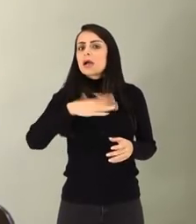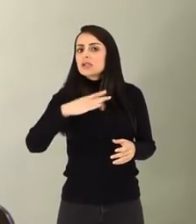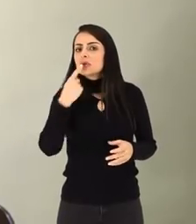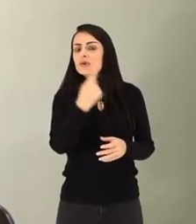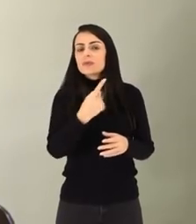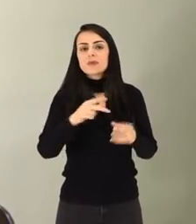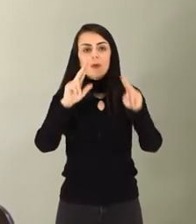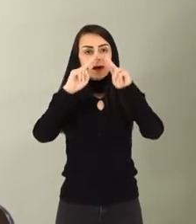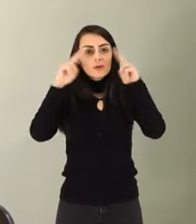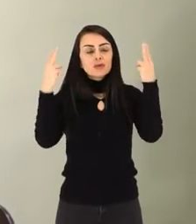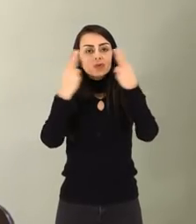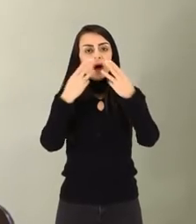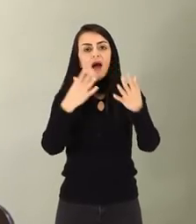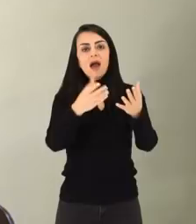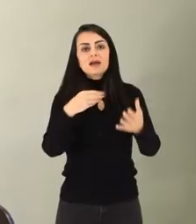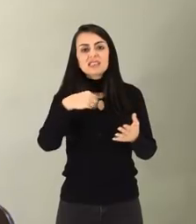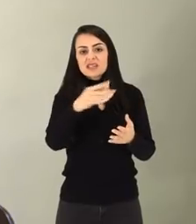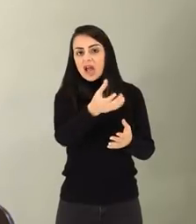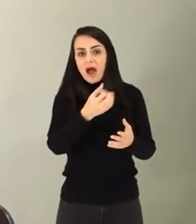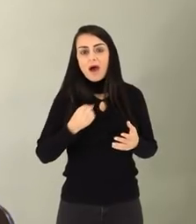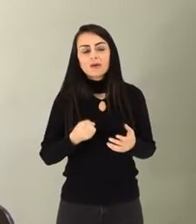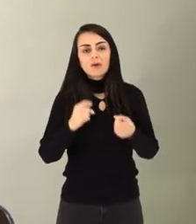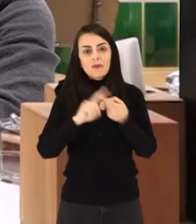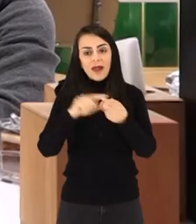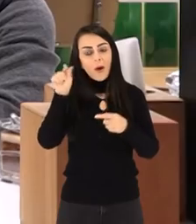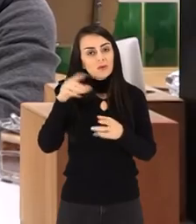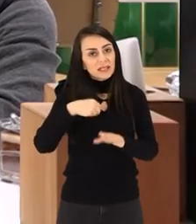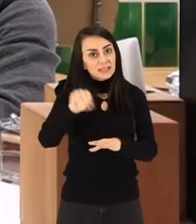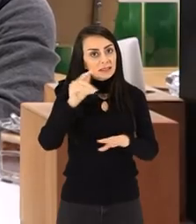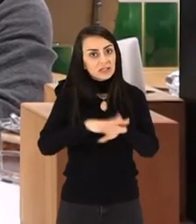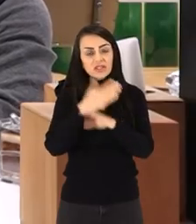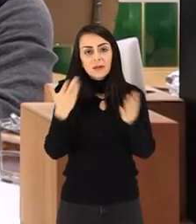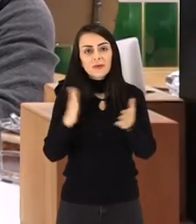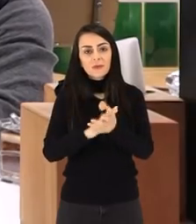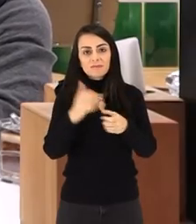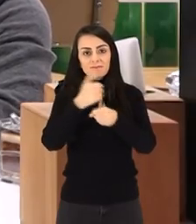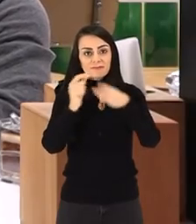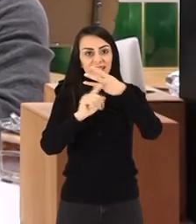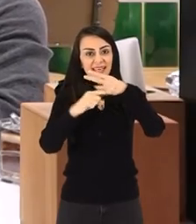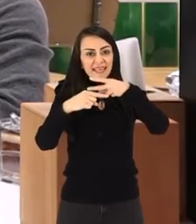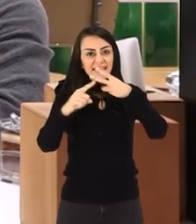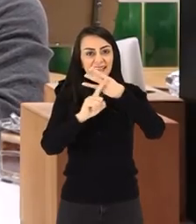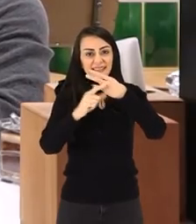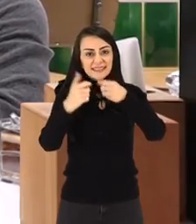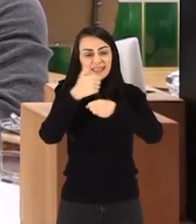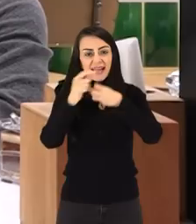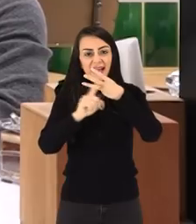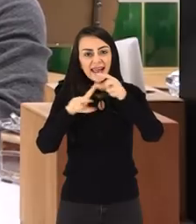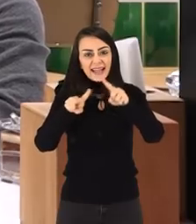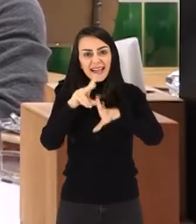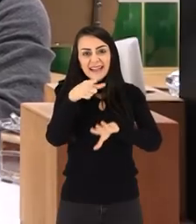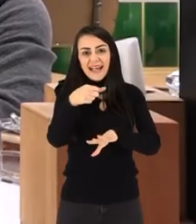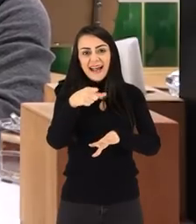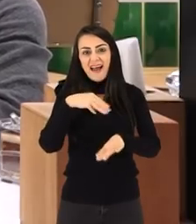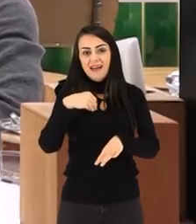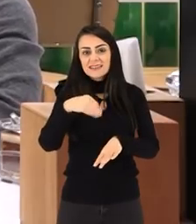kullanarak bu gezegeni alıyor ve orada satış gerçekleştirebiliyor pay olarak. Gezegeni üzerinden evet. Gezegene imar çıksın şimdi.